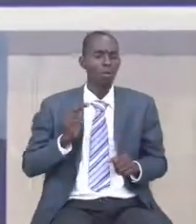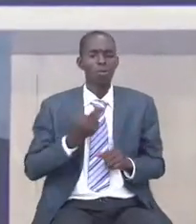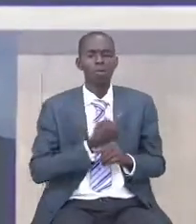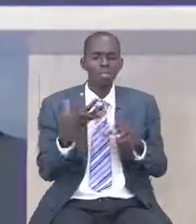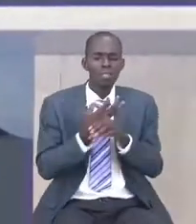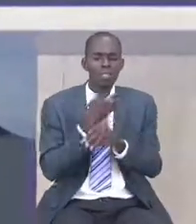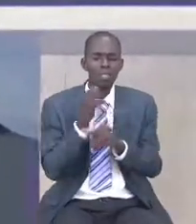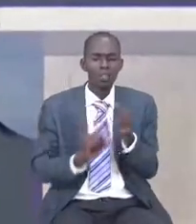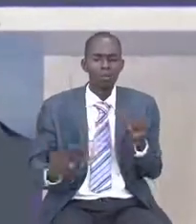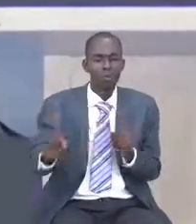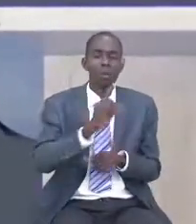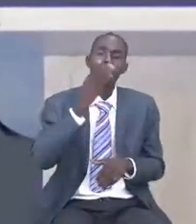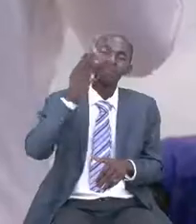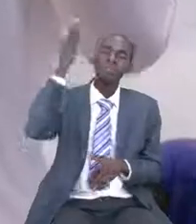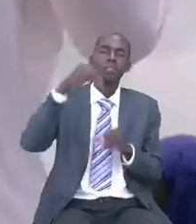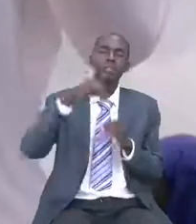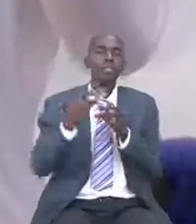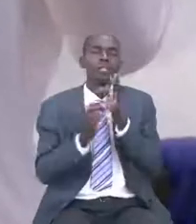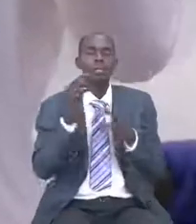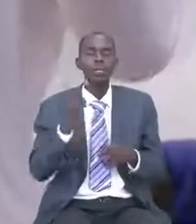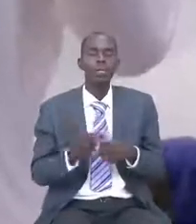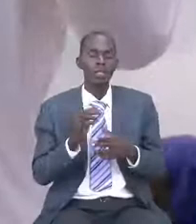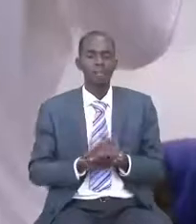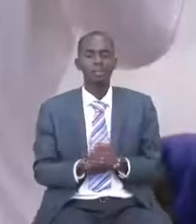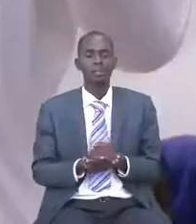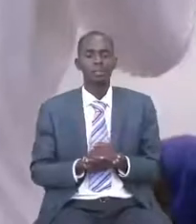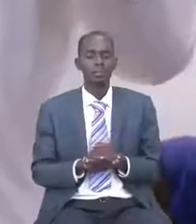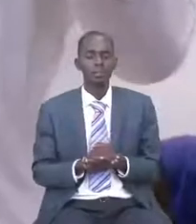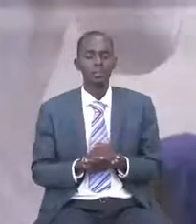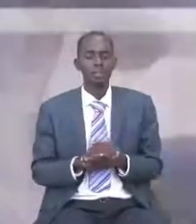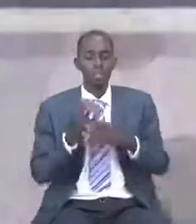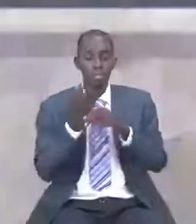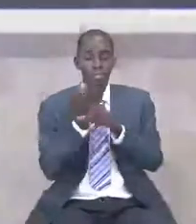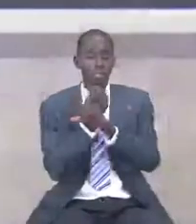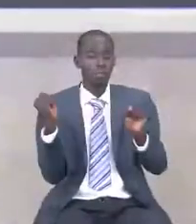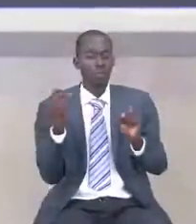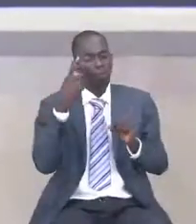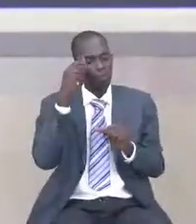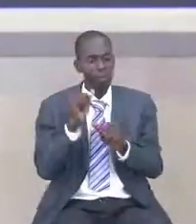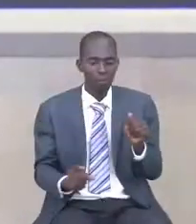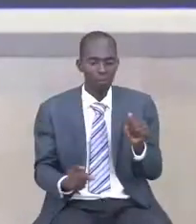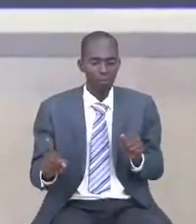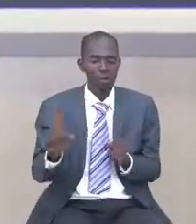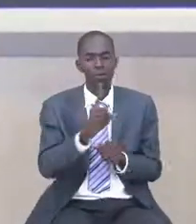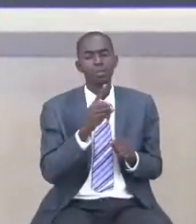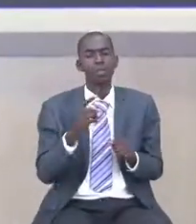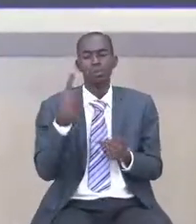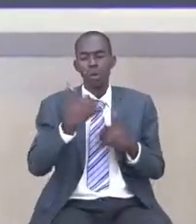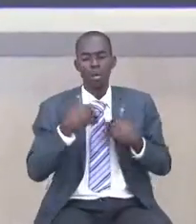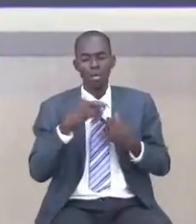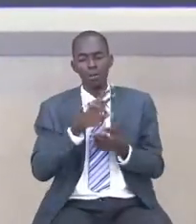as pour chacun de nous, conduit chacun à ce niveau au nom de Jésus.